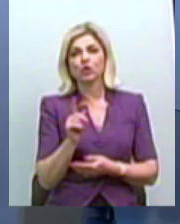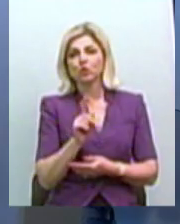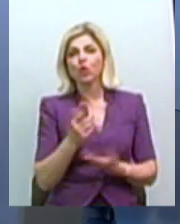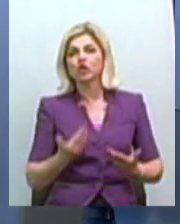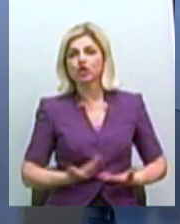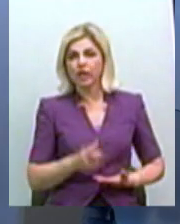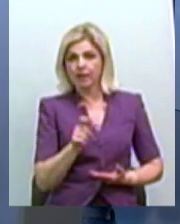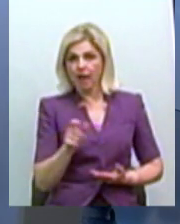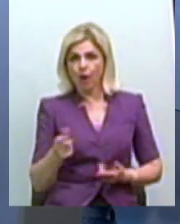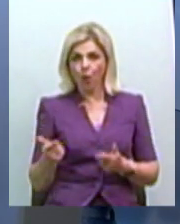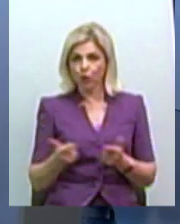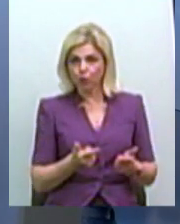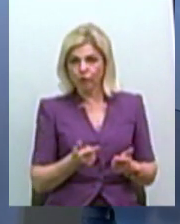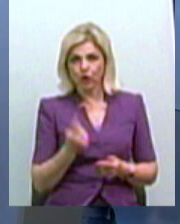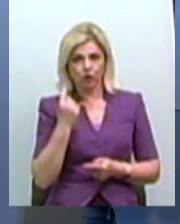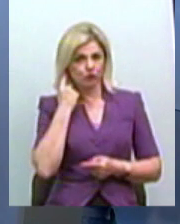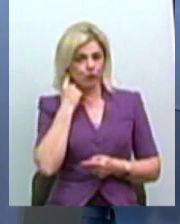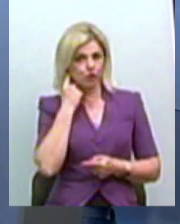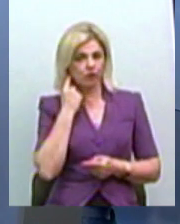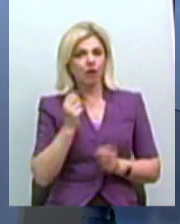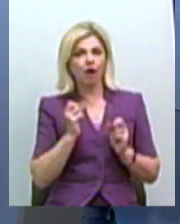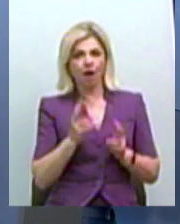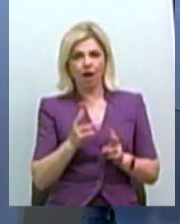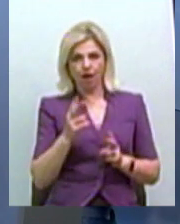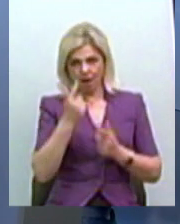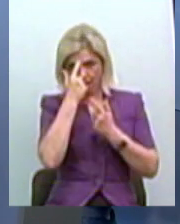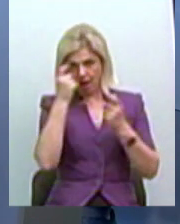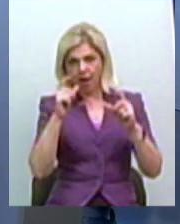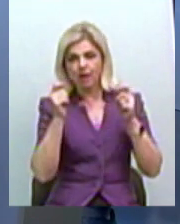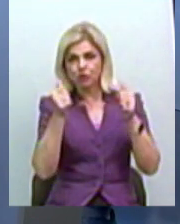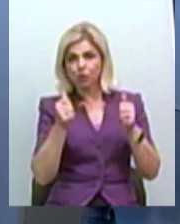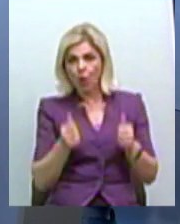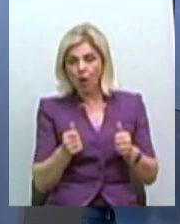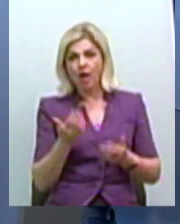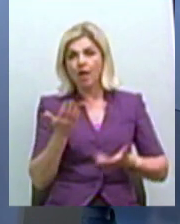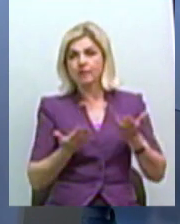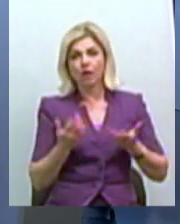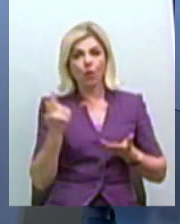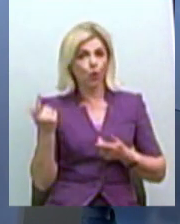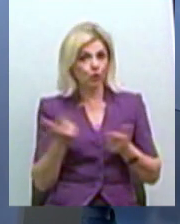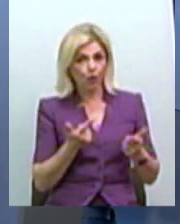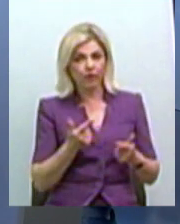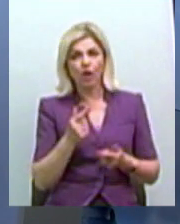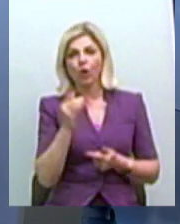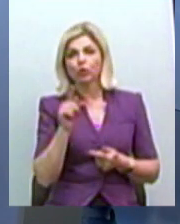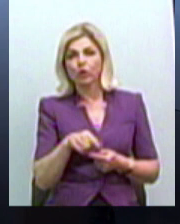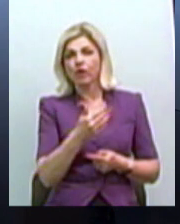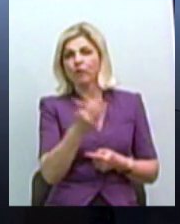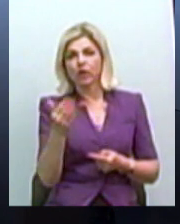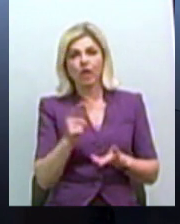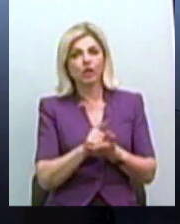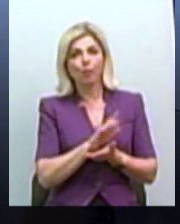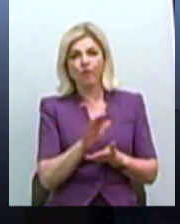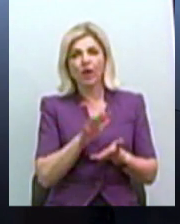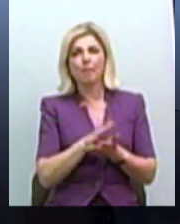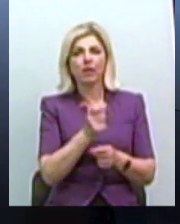жителі готові. Так. Звучить майже як гасло, але ж якщо вони готові, то тоді вони не повинні смітити на наших вулицях,